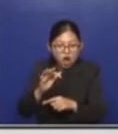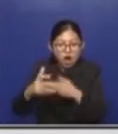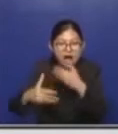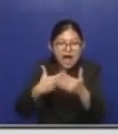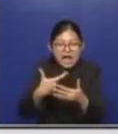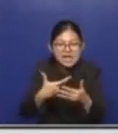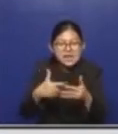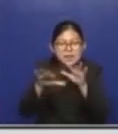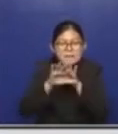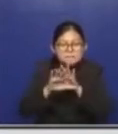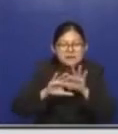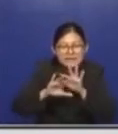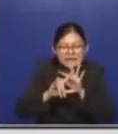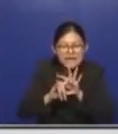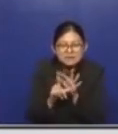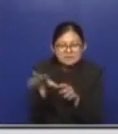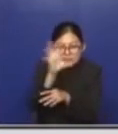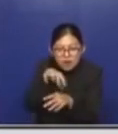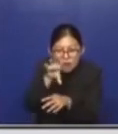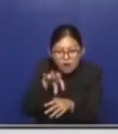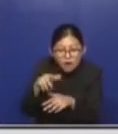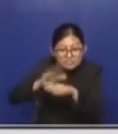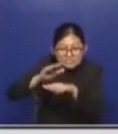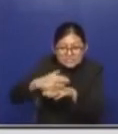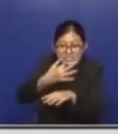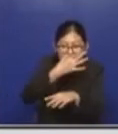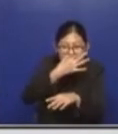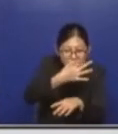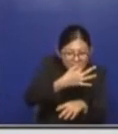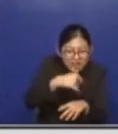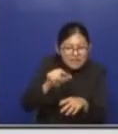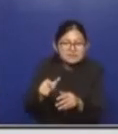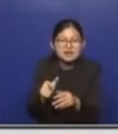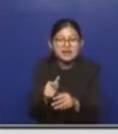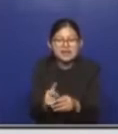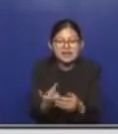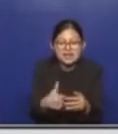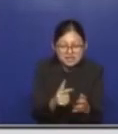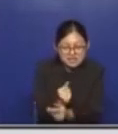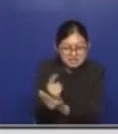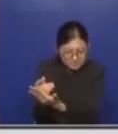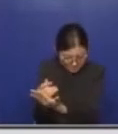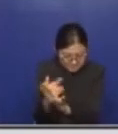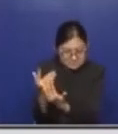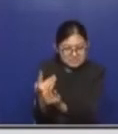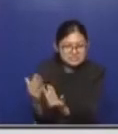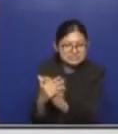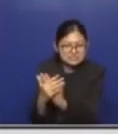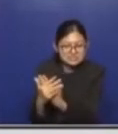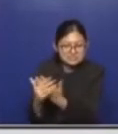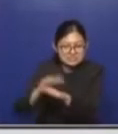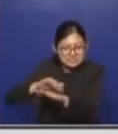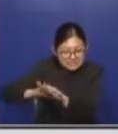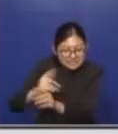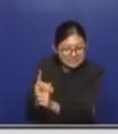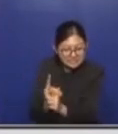ายคนที่ล่อค่อนข้างหรือเป็นเจ้าหน้าที่เสียส่วนใหญ่นะครับผู้